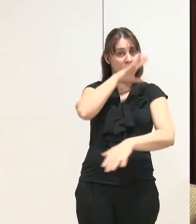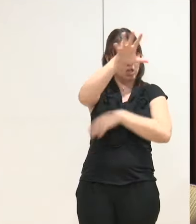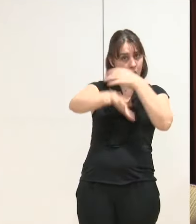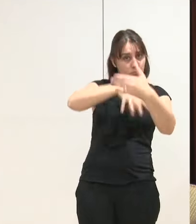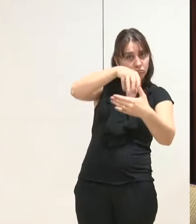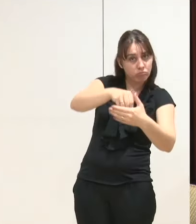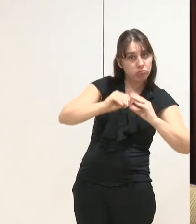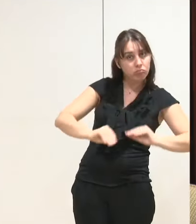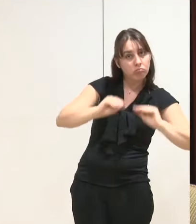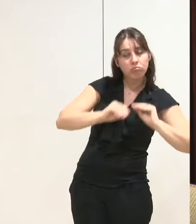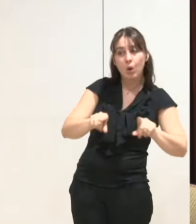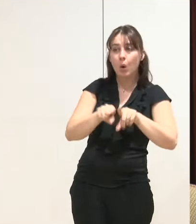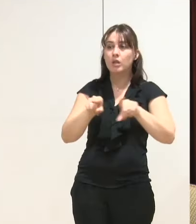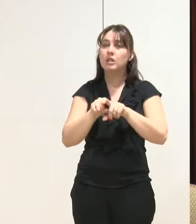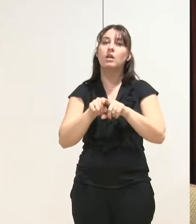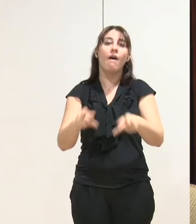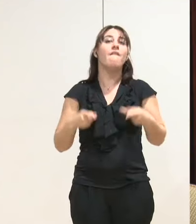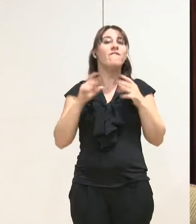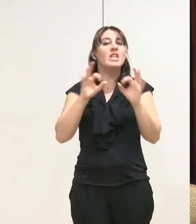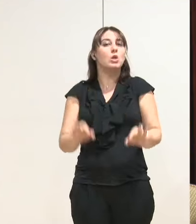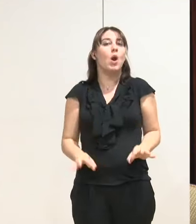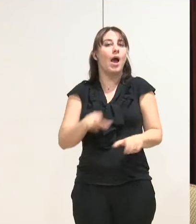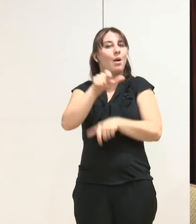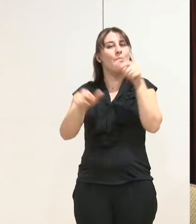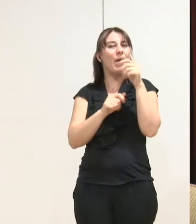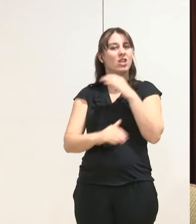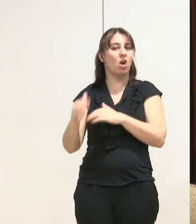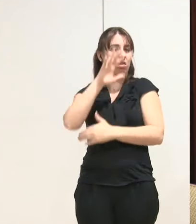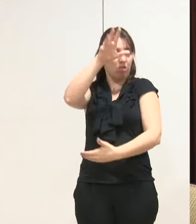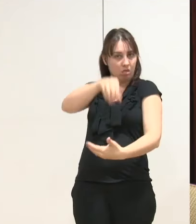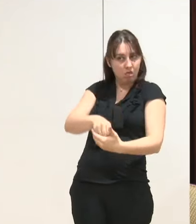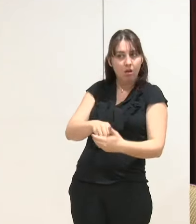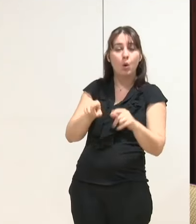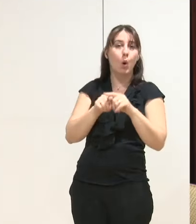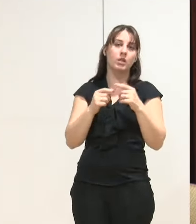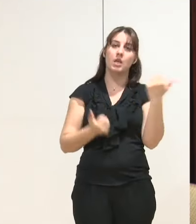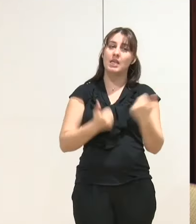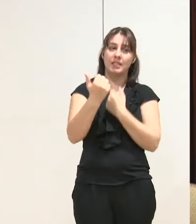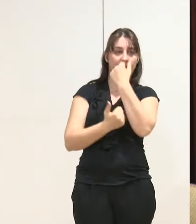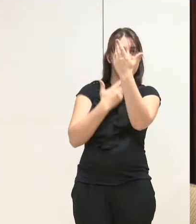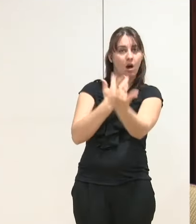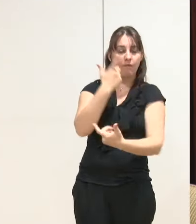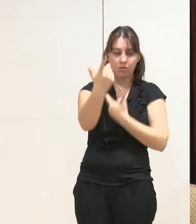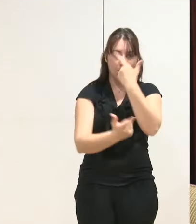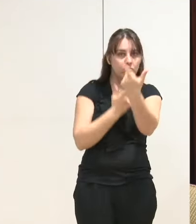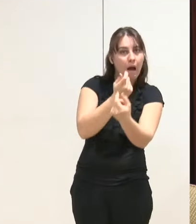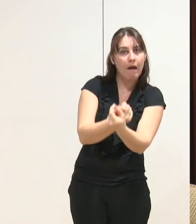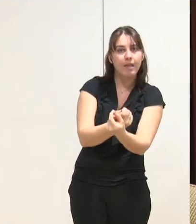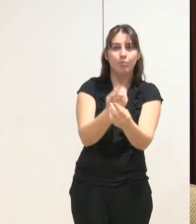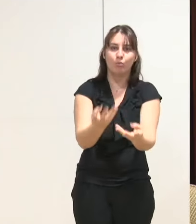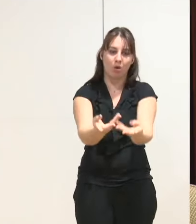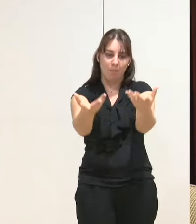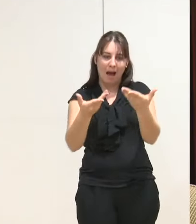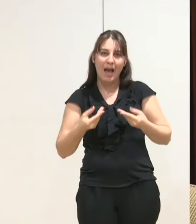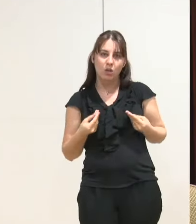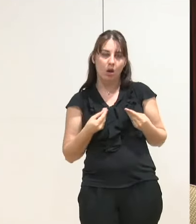personnels de la vie scolaire ça correspondait évidemment à une offre de service adapté pour accueillir les jeunes enfants alors on